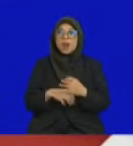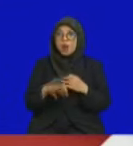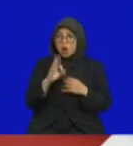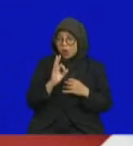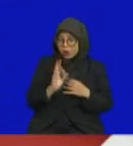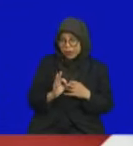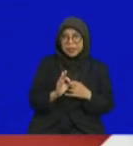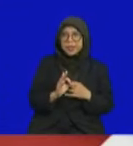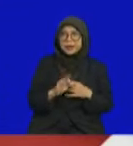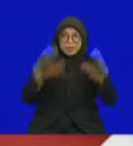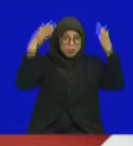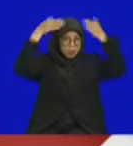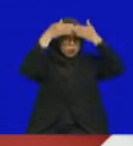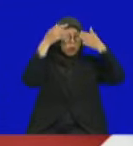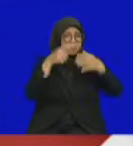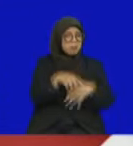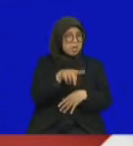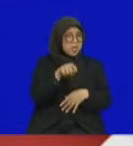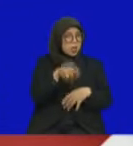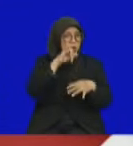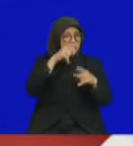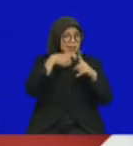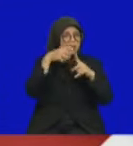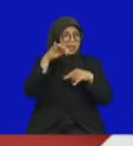sesungguhnya perubahan iklim itu